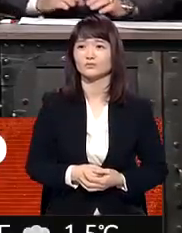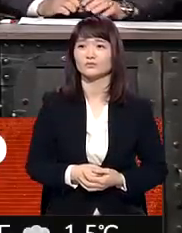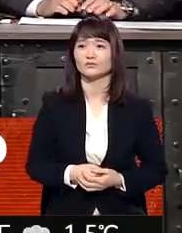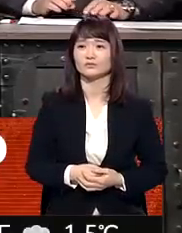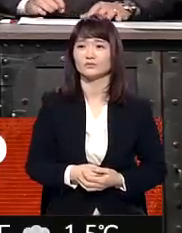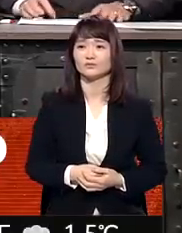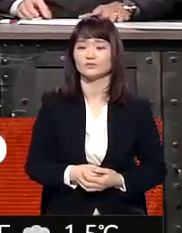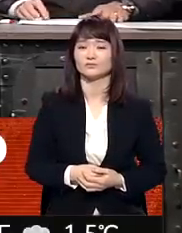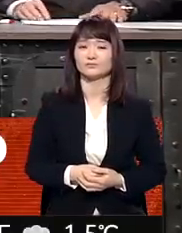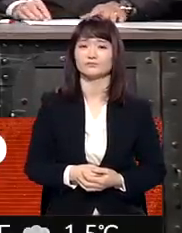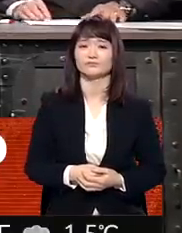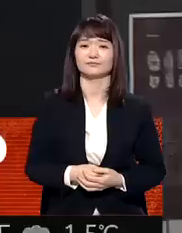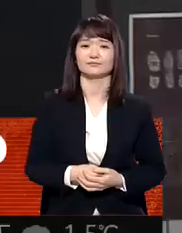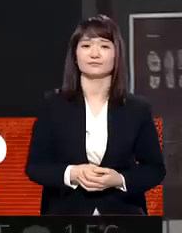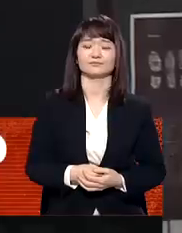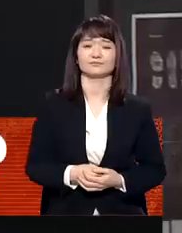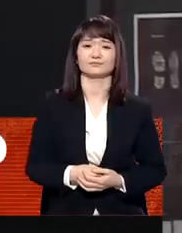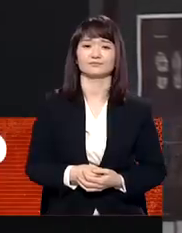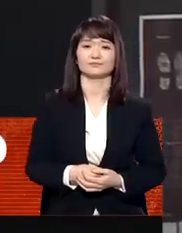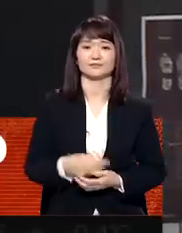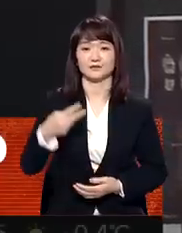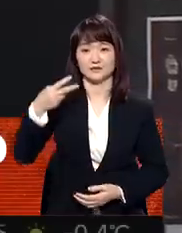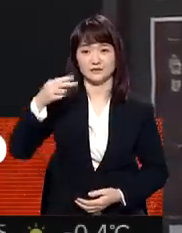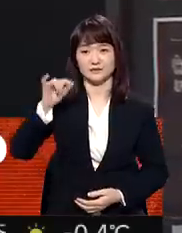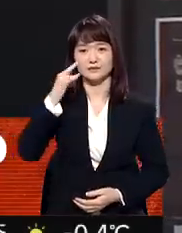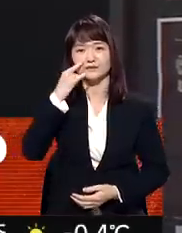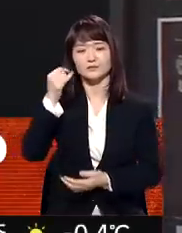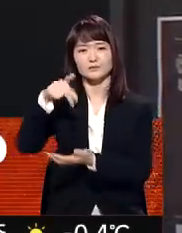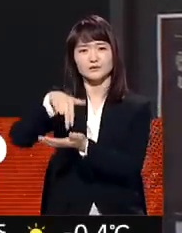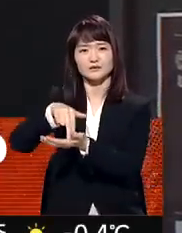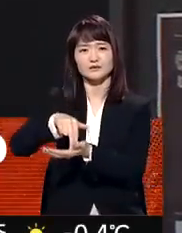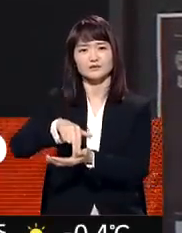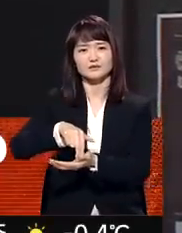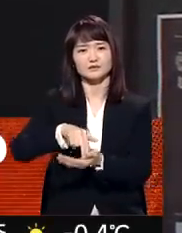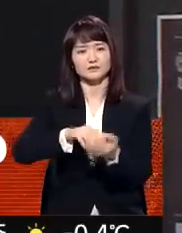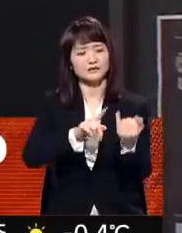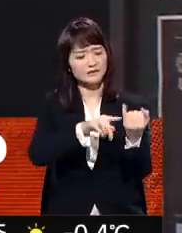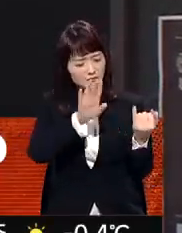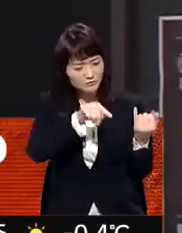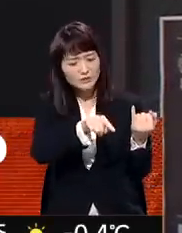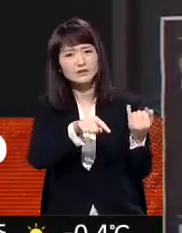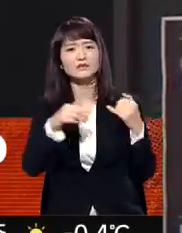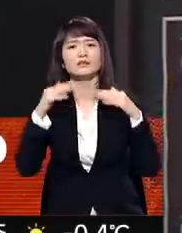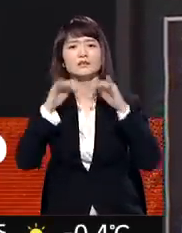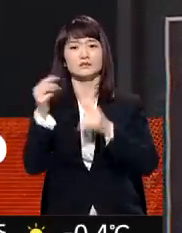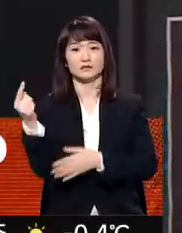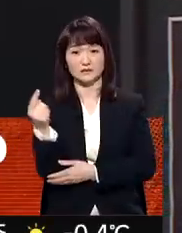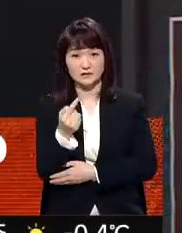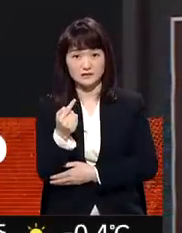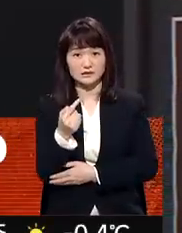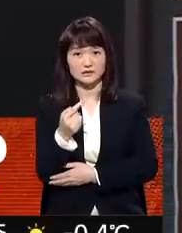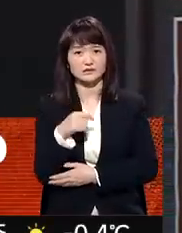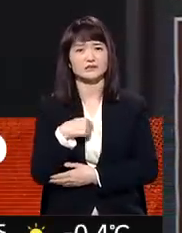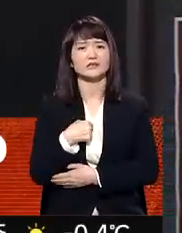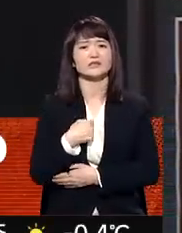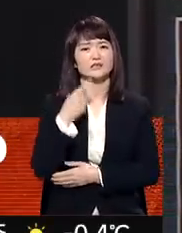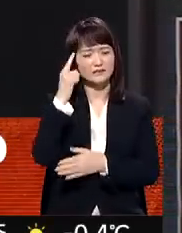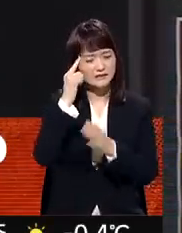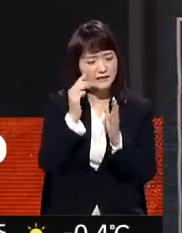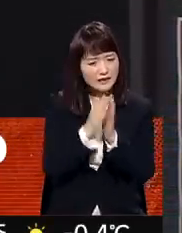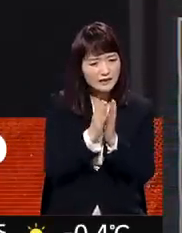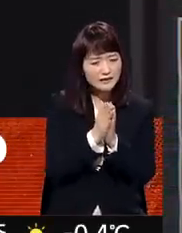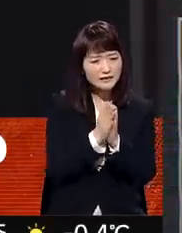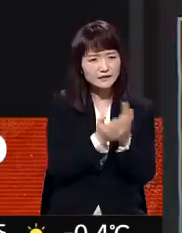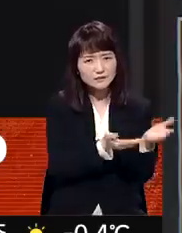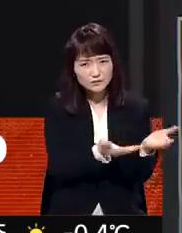아 오늘 좋습니다 자 다음은 시어머니 아이고 아이고 어른이 왔으면 지들이 먼저 안방 피워놓고